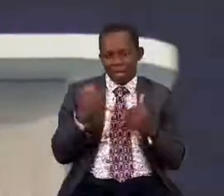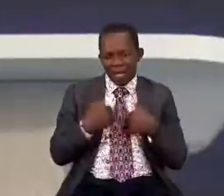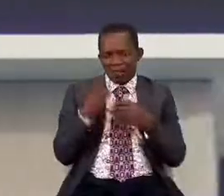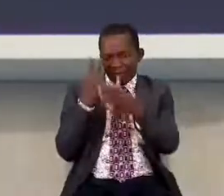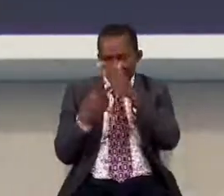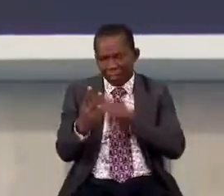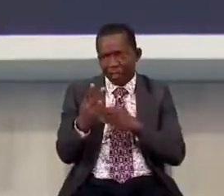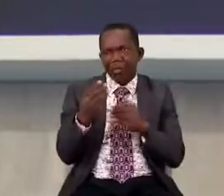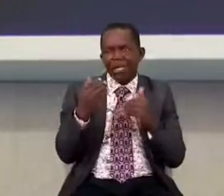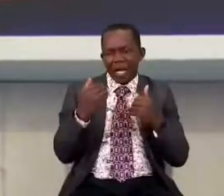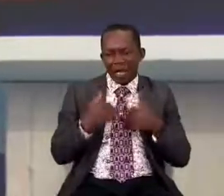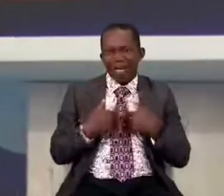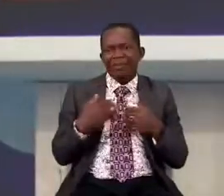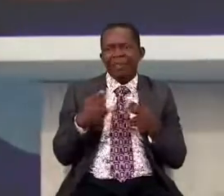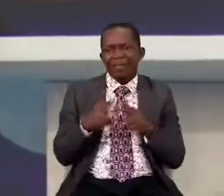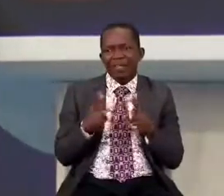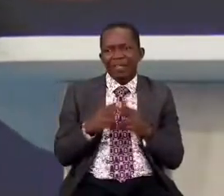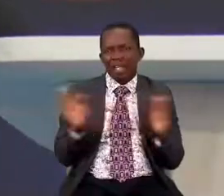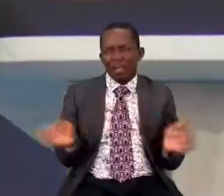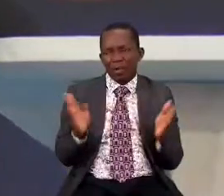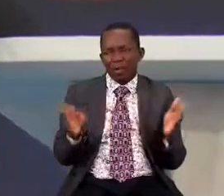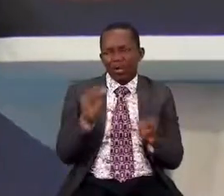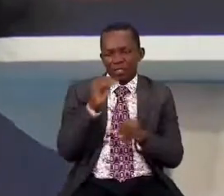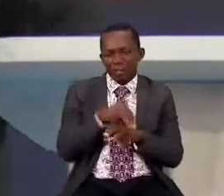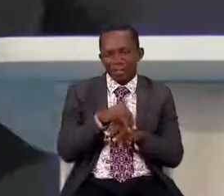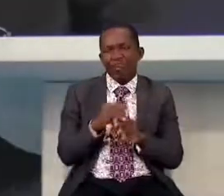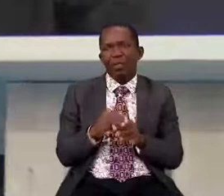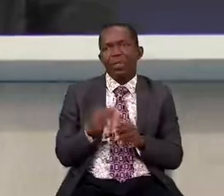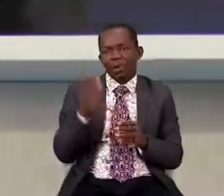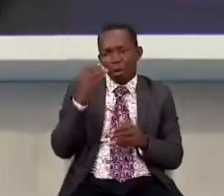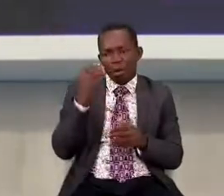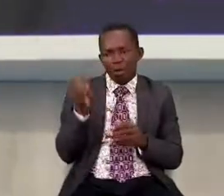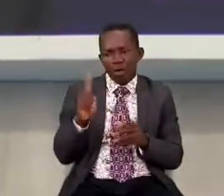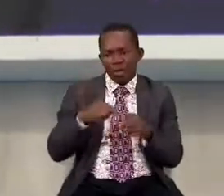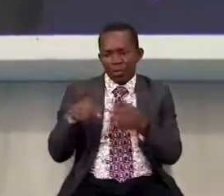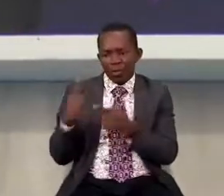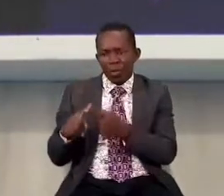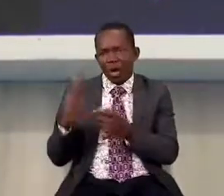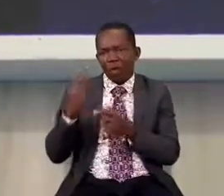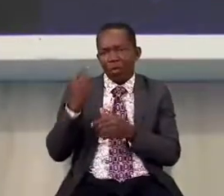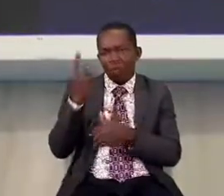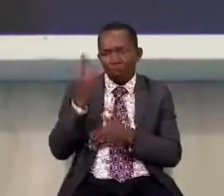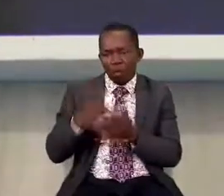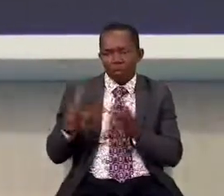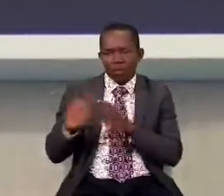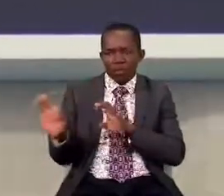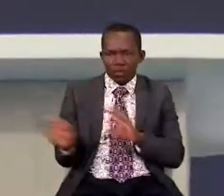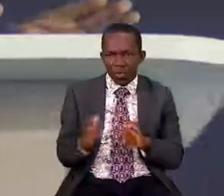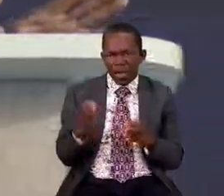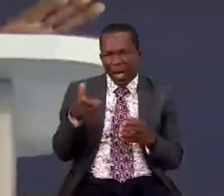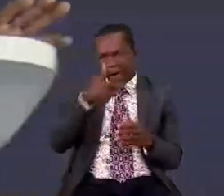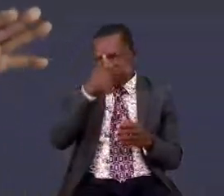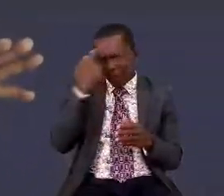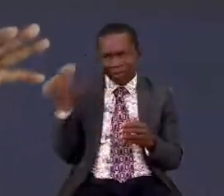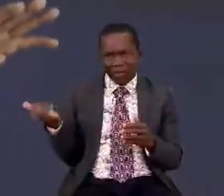sachant quoi faire. Mais parce qu'ils ont peur des géants qui sont là-bas, parce qu'ils ont peur les regards des gens